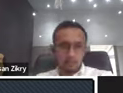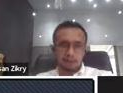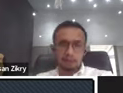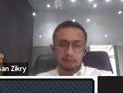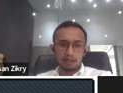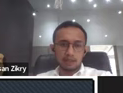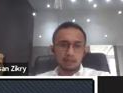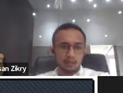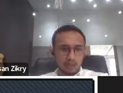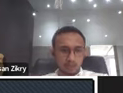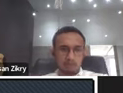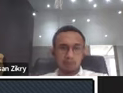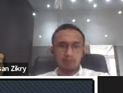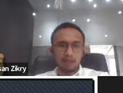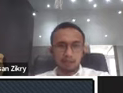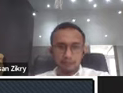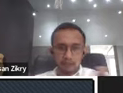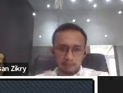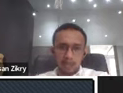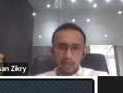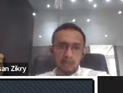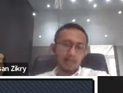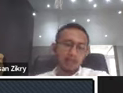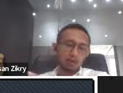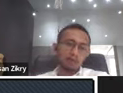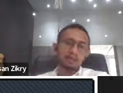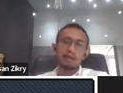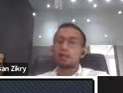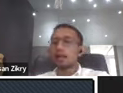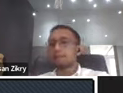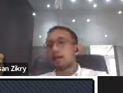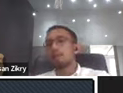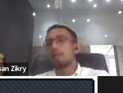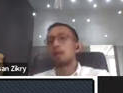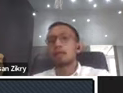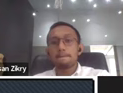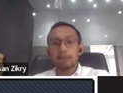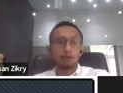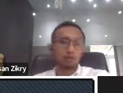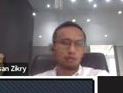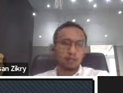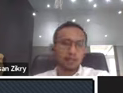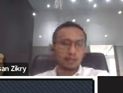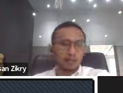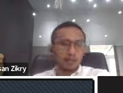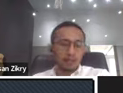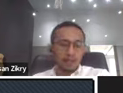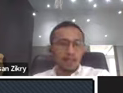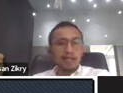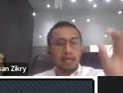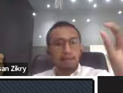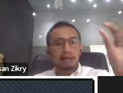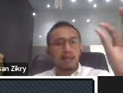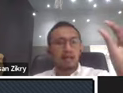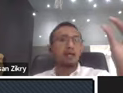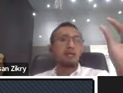dan teman-teman IJRS di 2015. Sebelah kanan ini adalah kutipan yang saya ambil dari Laptah Polri tahun 2019.